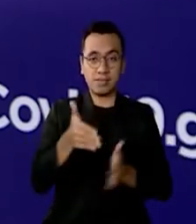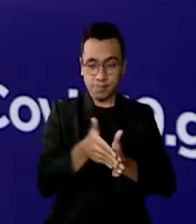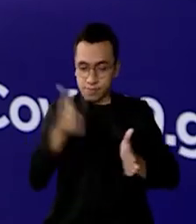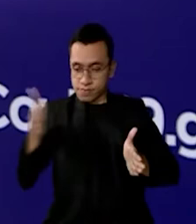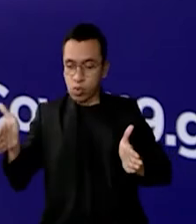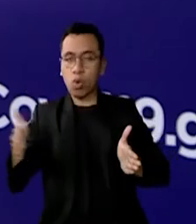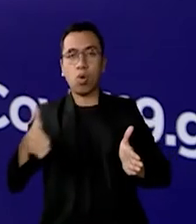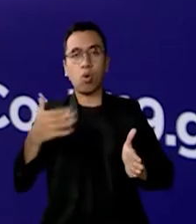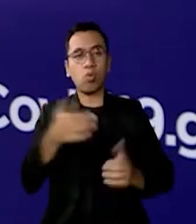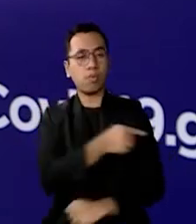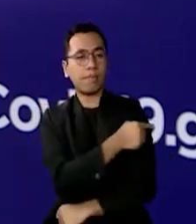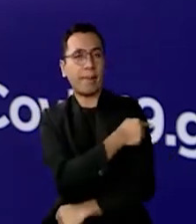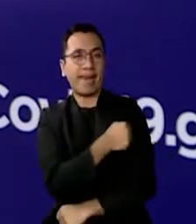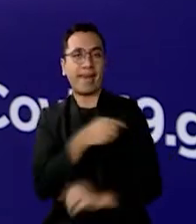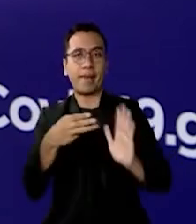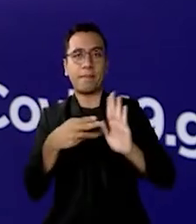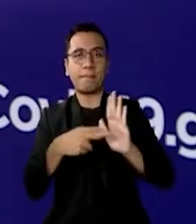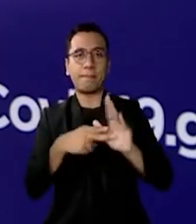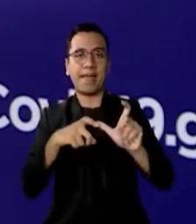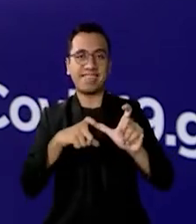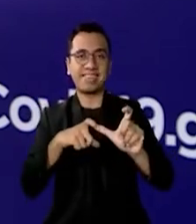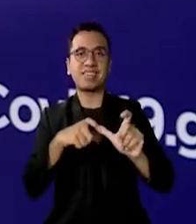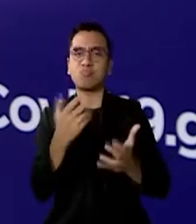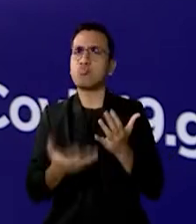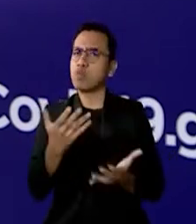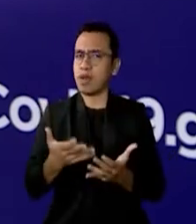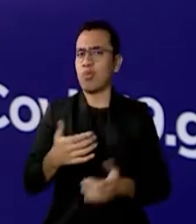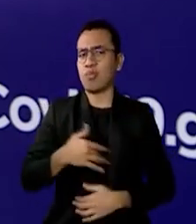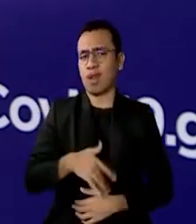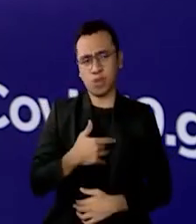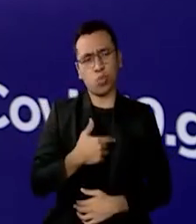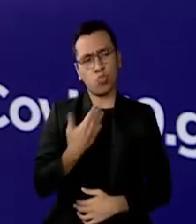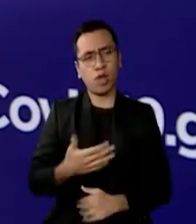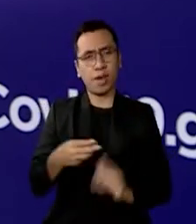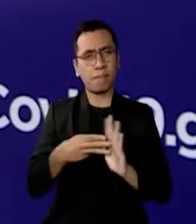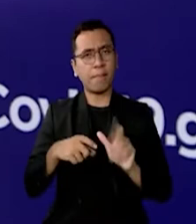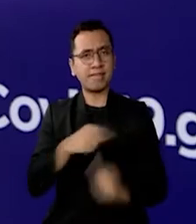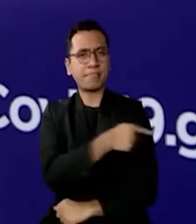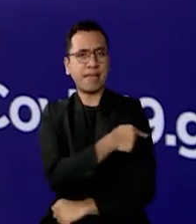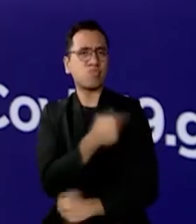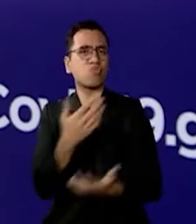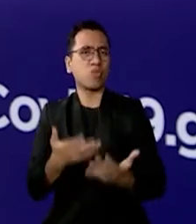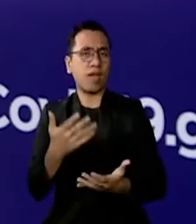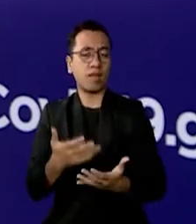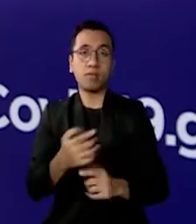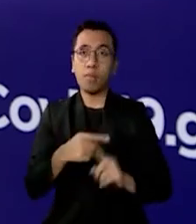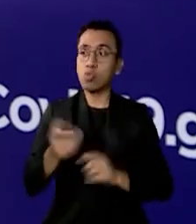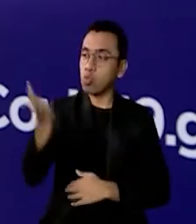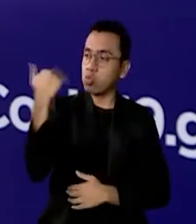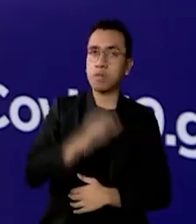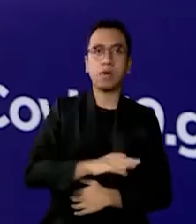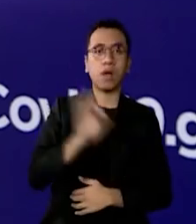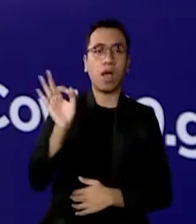ini saya viral Apakah ini gejala mau datang bulan tapi juga datang bulan juga selama ini nggak pernah seperti ini